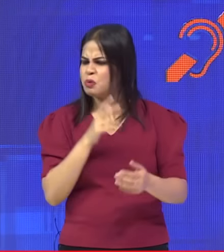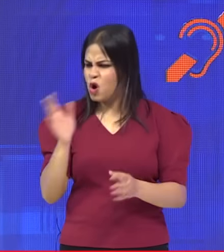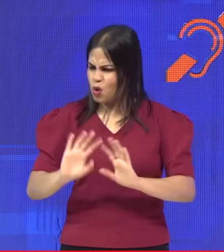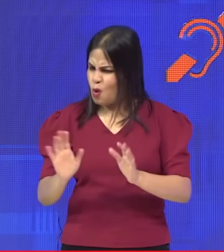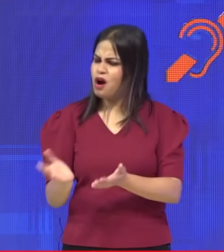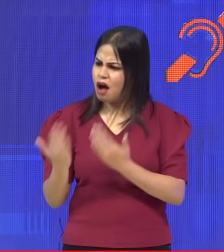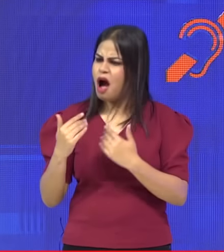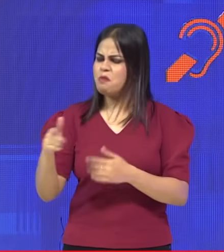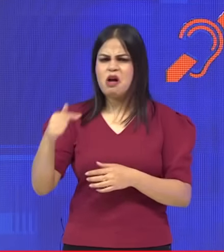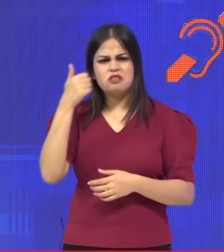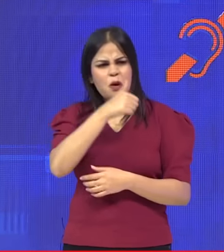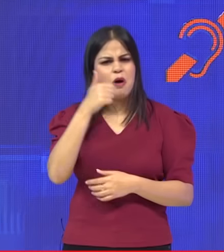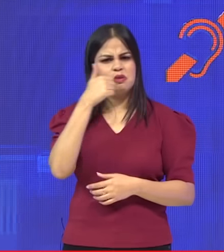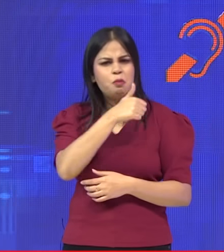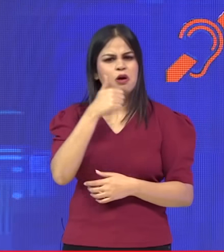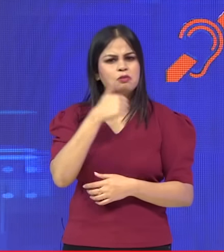सलमान